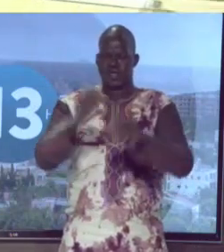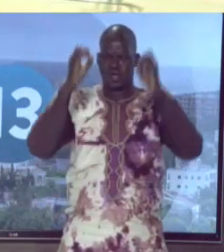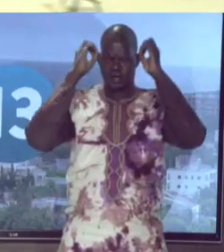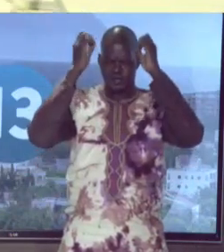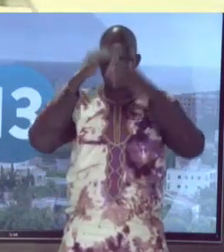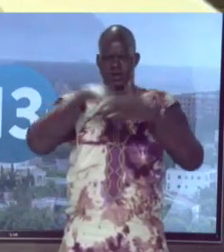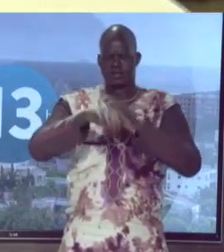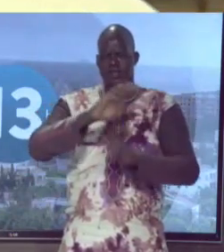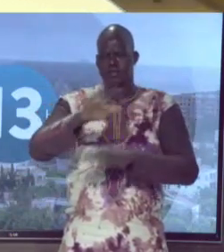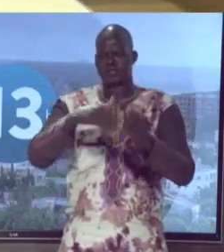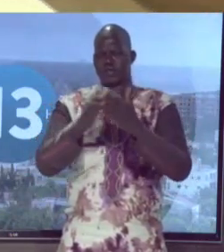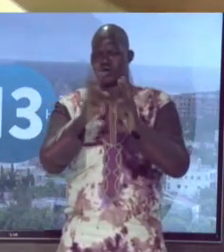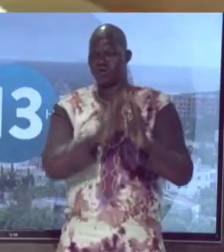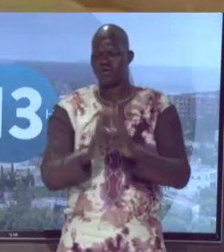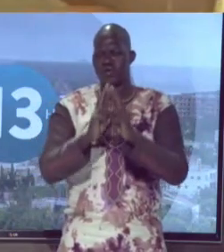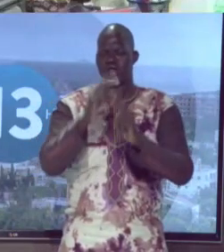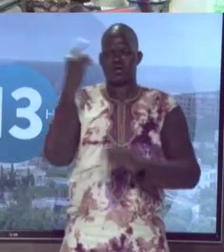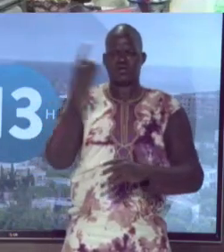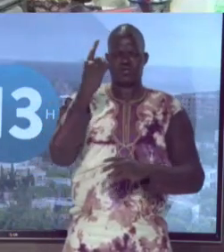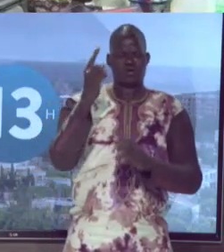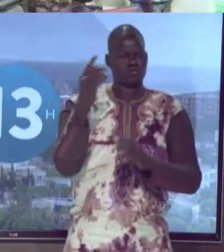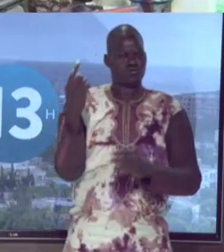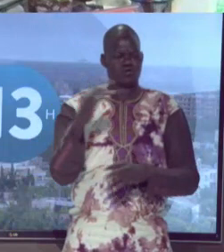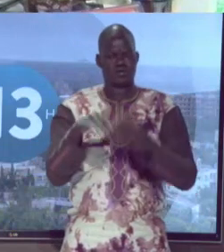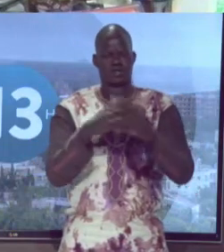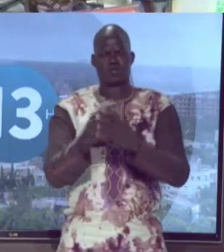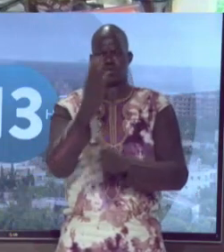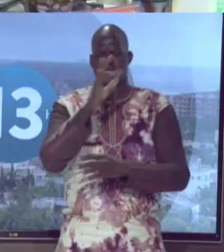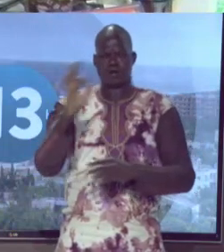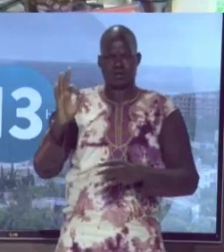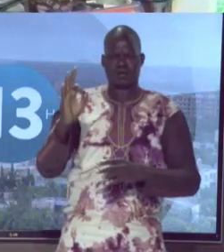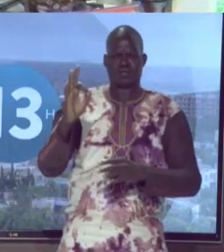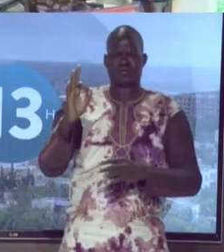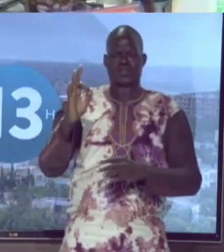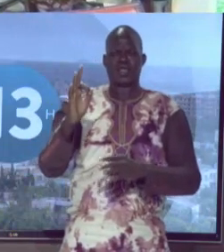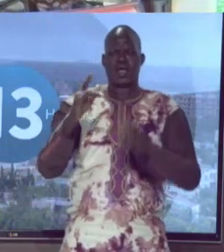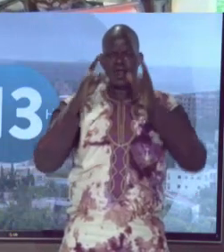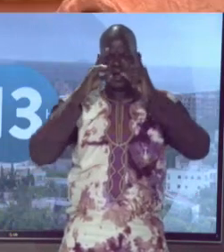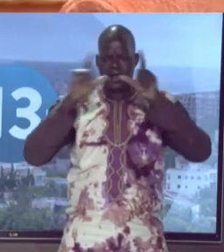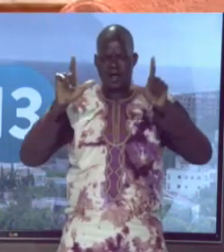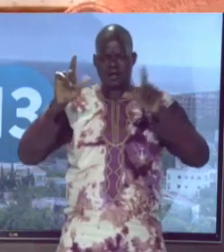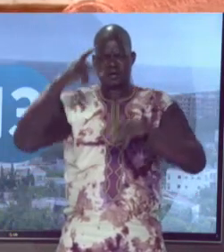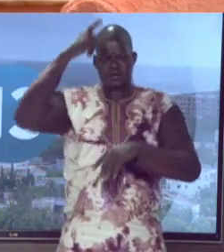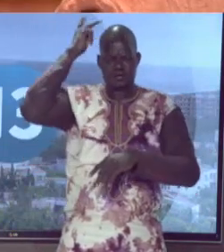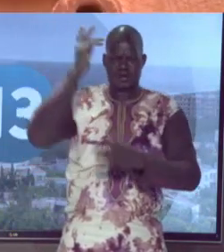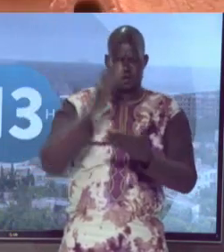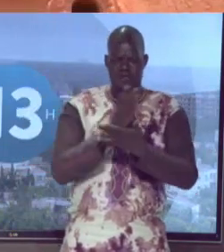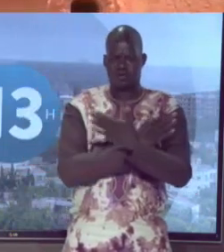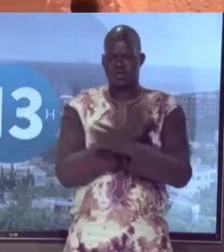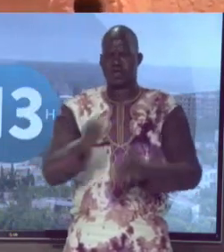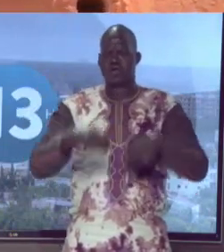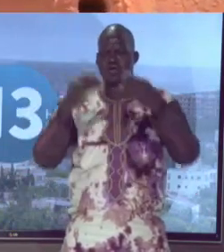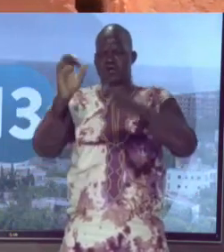ces centres regroupés en une seule entité, Burkina Soudou Baoudé. Il s'agit en gros d'améliorer l'offre de